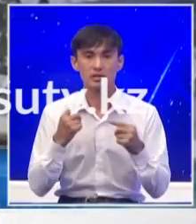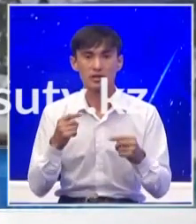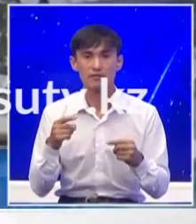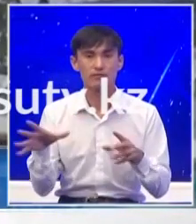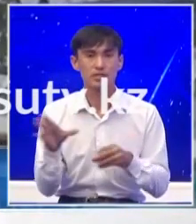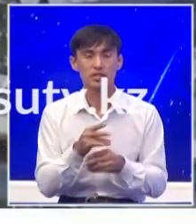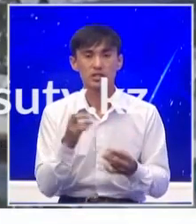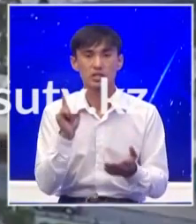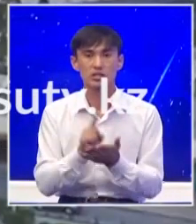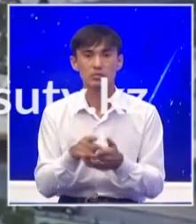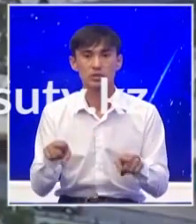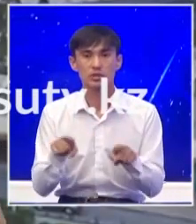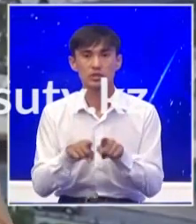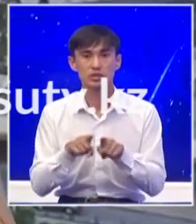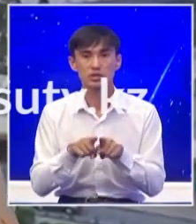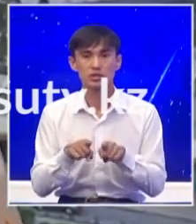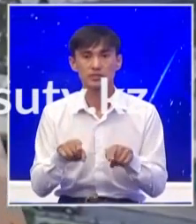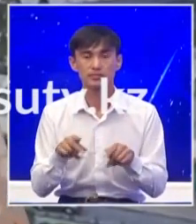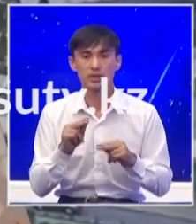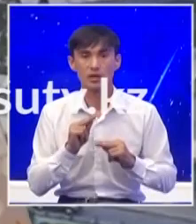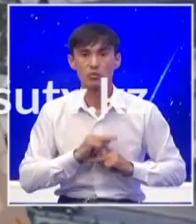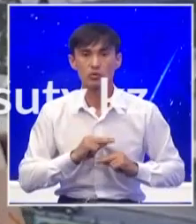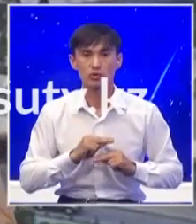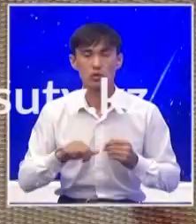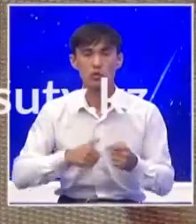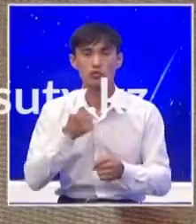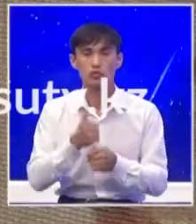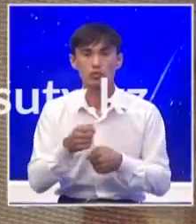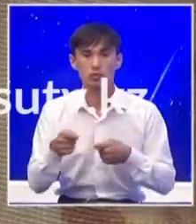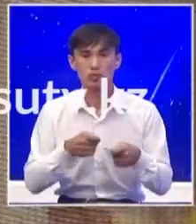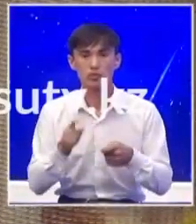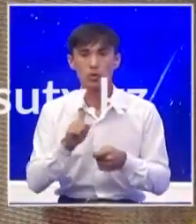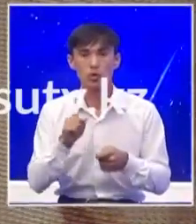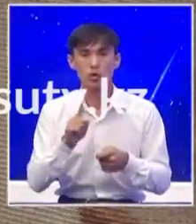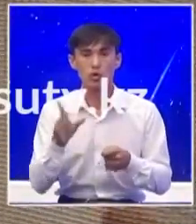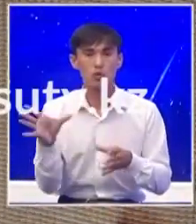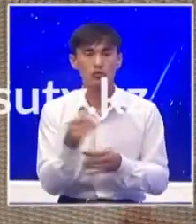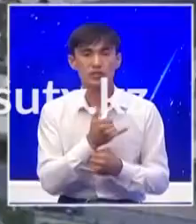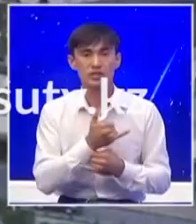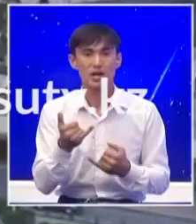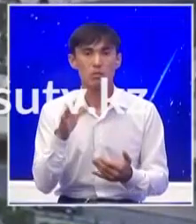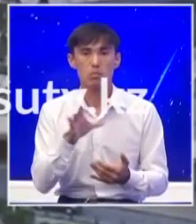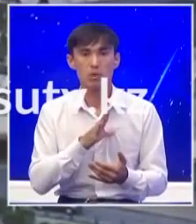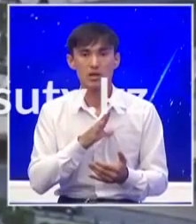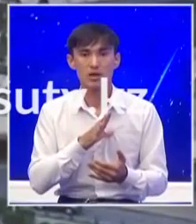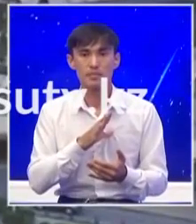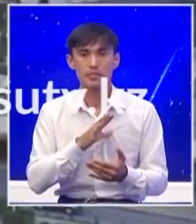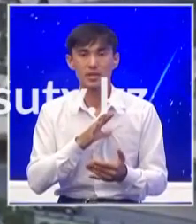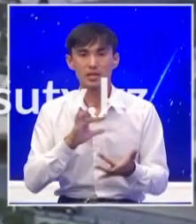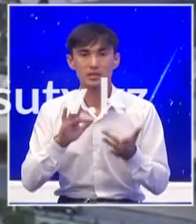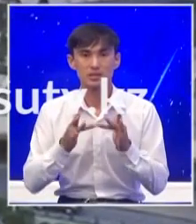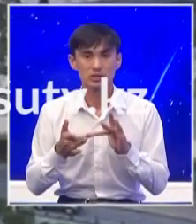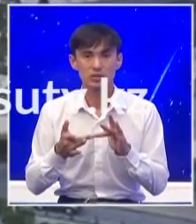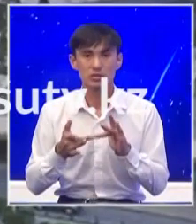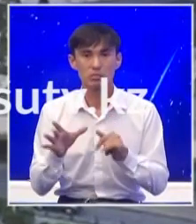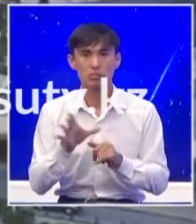советы, которые должны возглавлять непосредственно руководство. Я говорю, что чтобы у всех была горячая линия, чтобы у